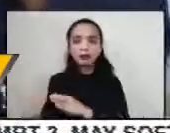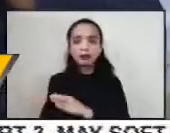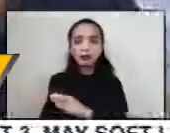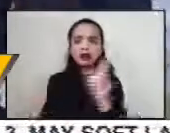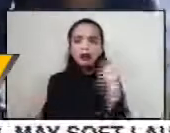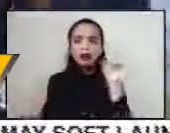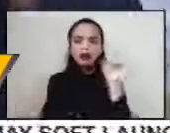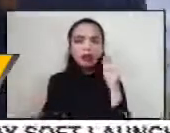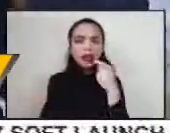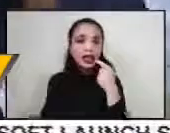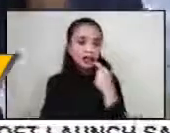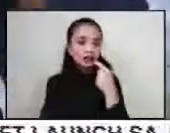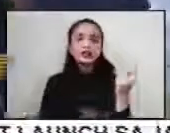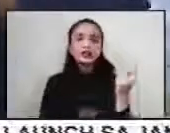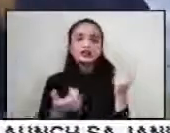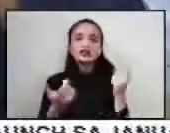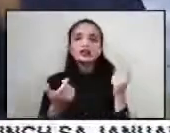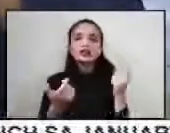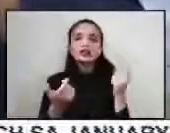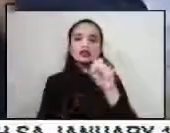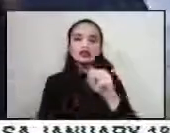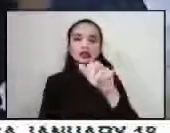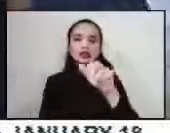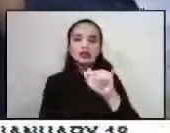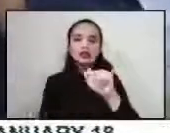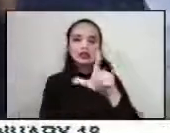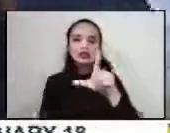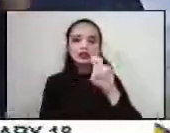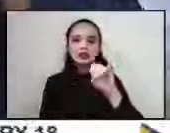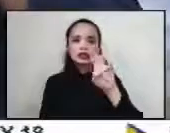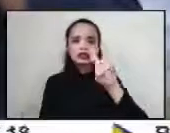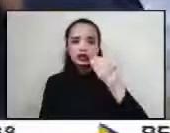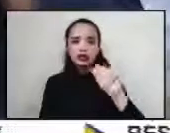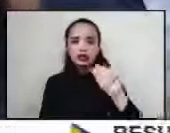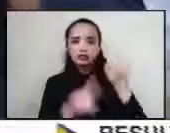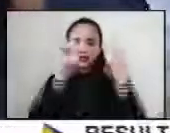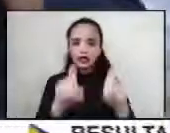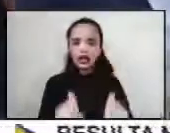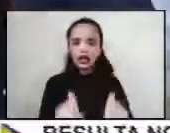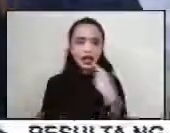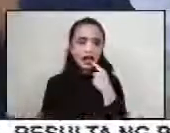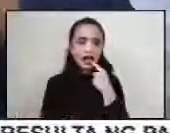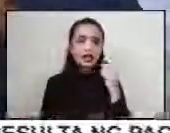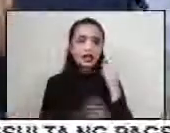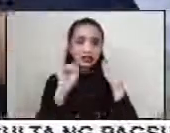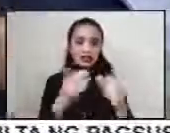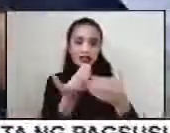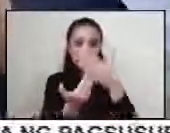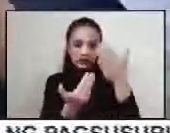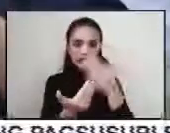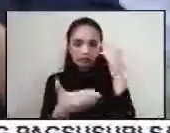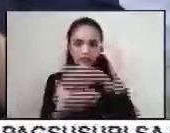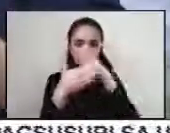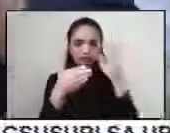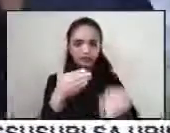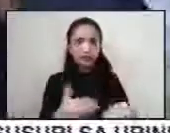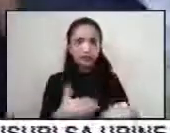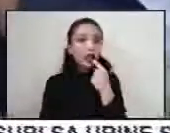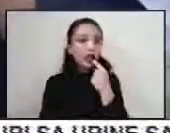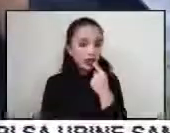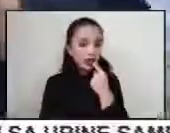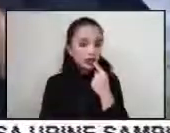na laway. At ayun na, tapos na ang iyong test at maidadala na ang iyong sample sa laboratorio. Pero bago magpa-test,